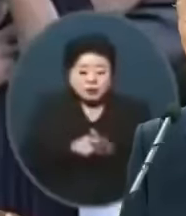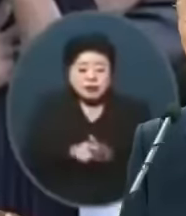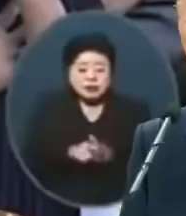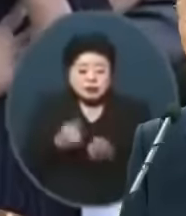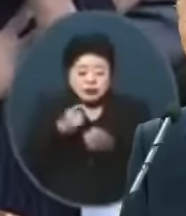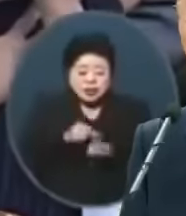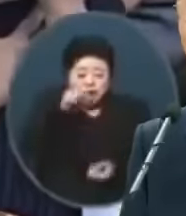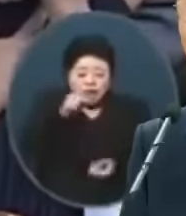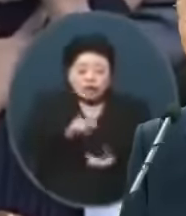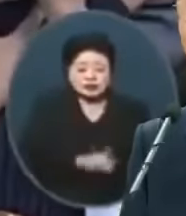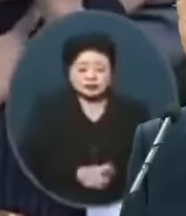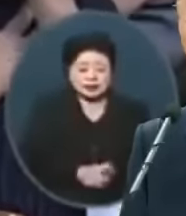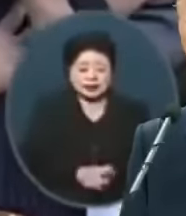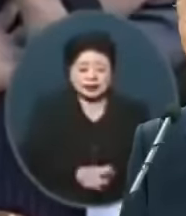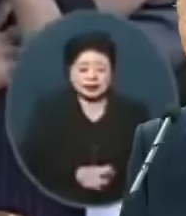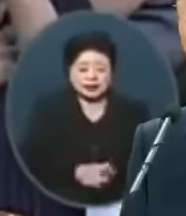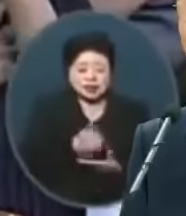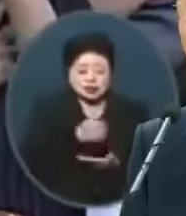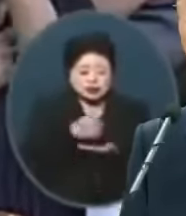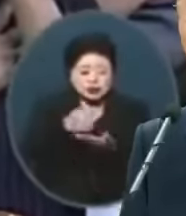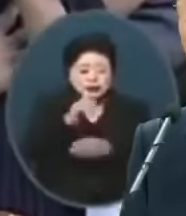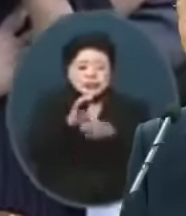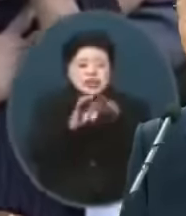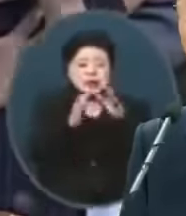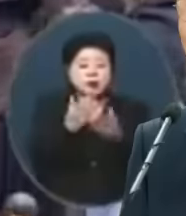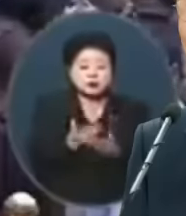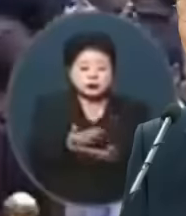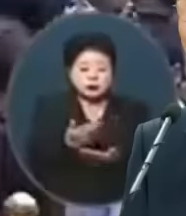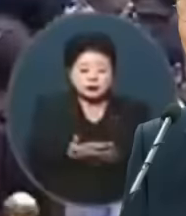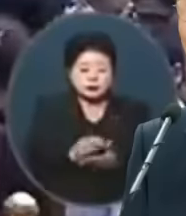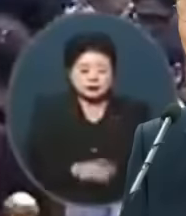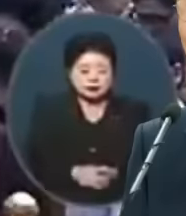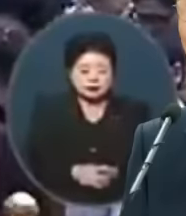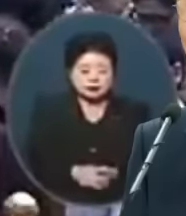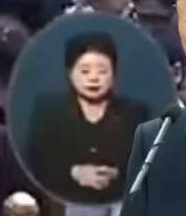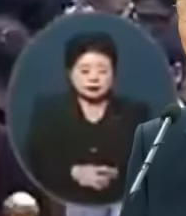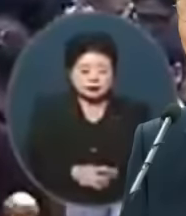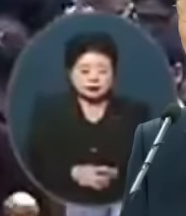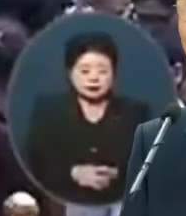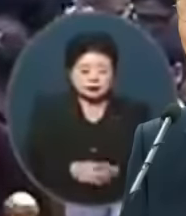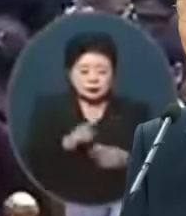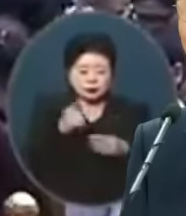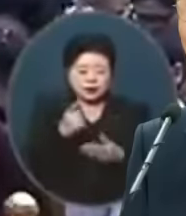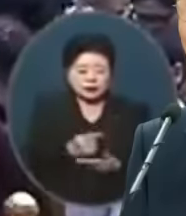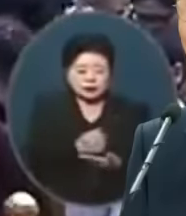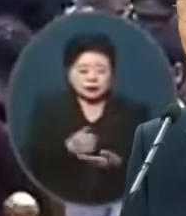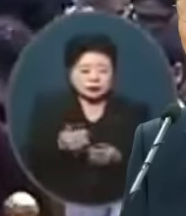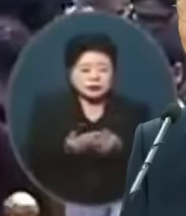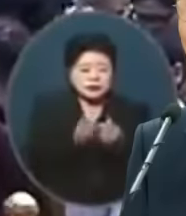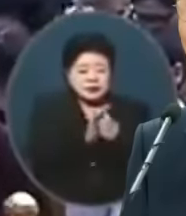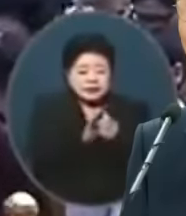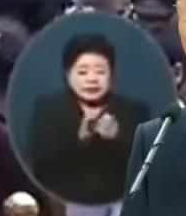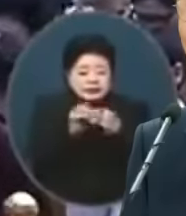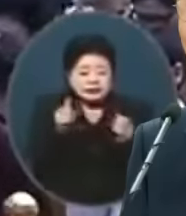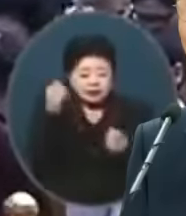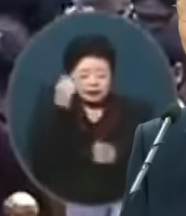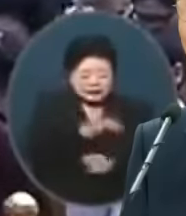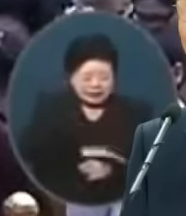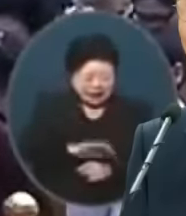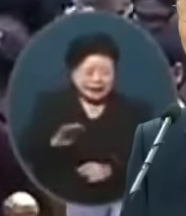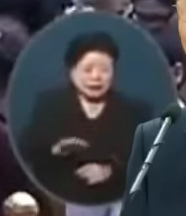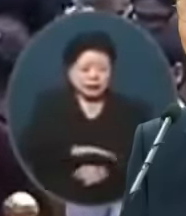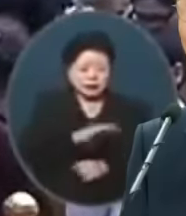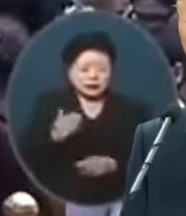넓게 열어사오니 주님이 채워주시옵소서. 우리 교회 와서 주를 섬기는 사람들 영혼이 잘